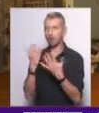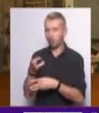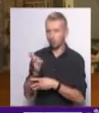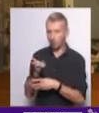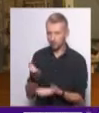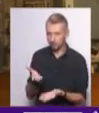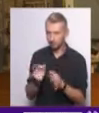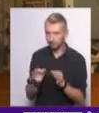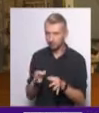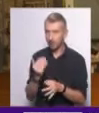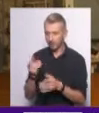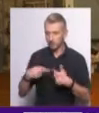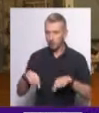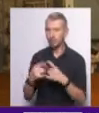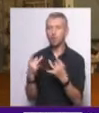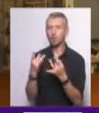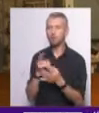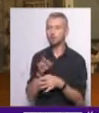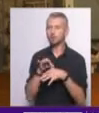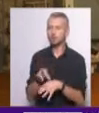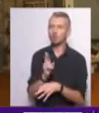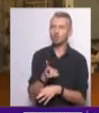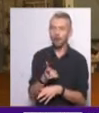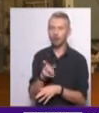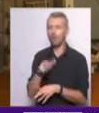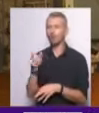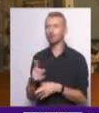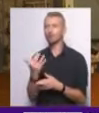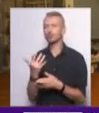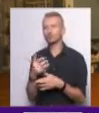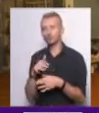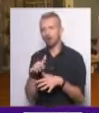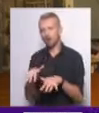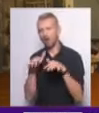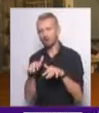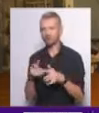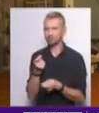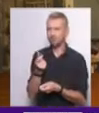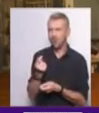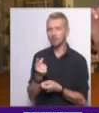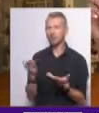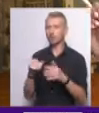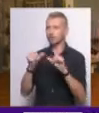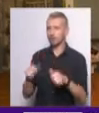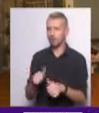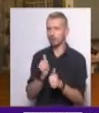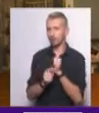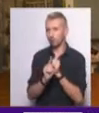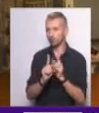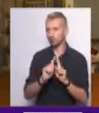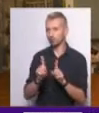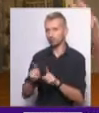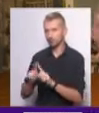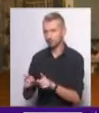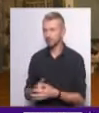окрузі. Розкажіть, чи ефективно проводяться, скільки людей долучається і в якому форматі? Тому що у кожного є своя особлива